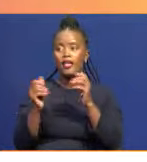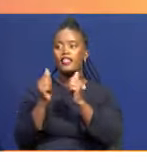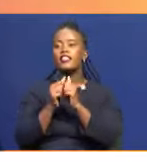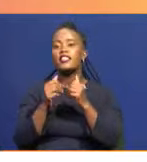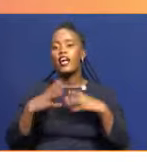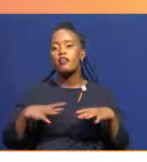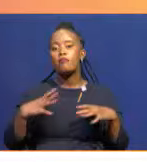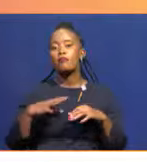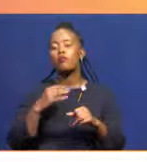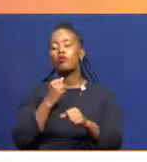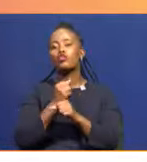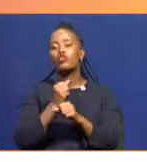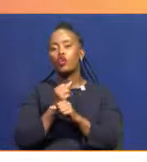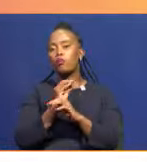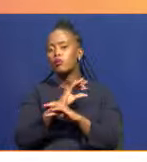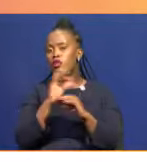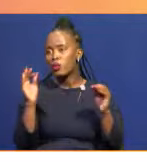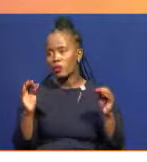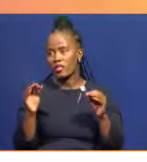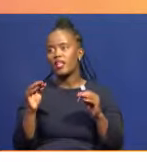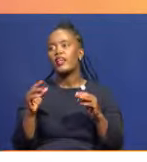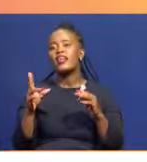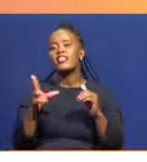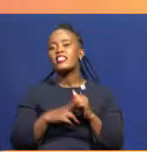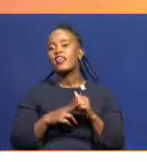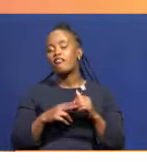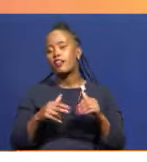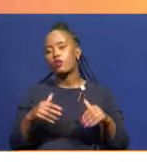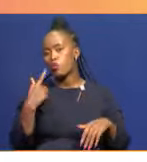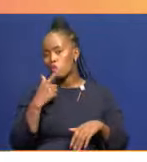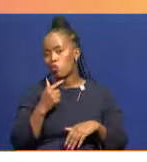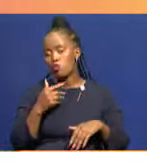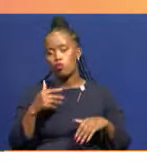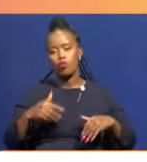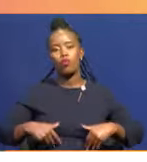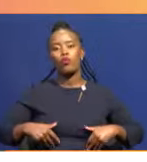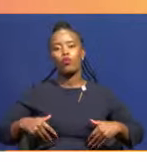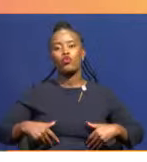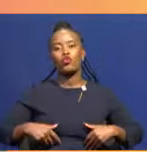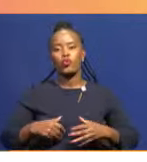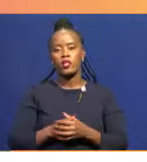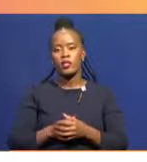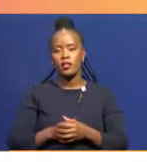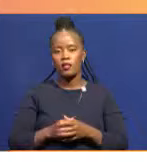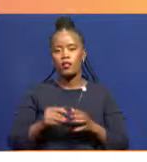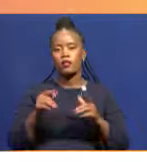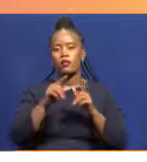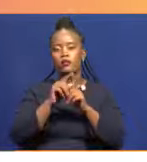kazi, vijana 7 ama 7 ni vijana. So na